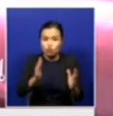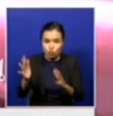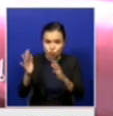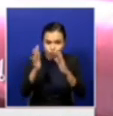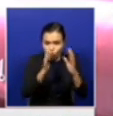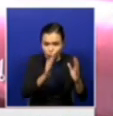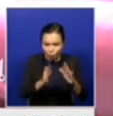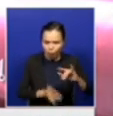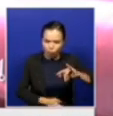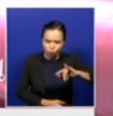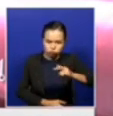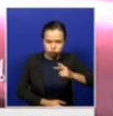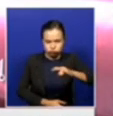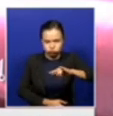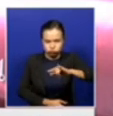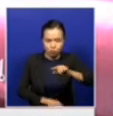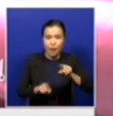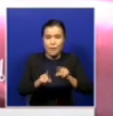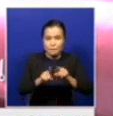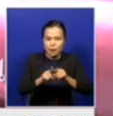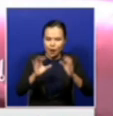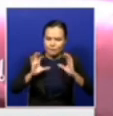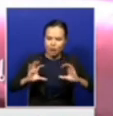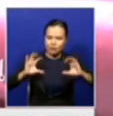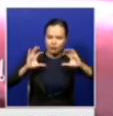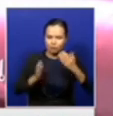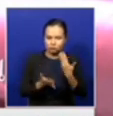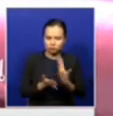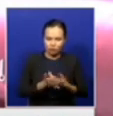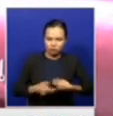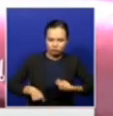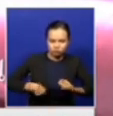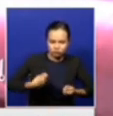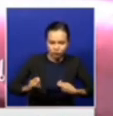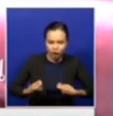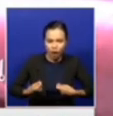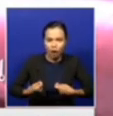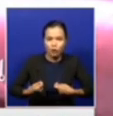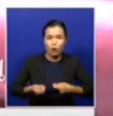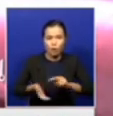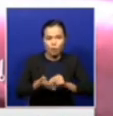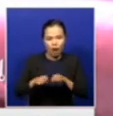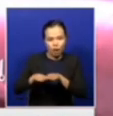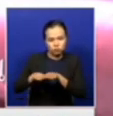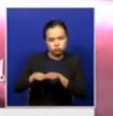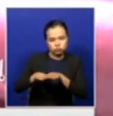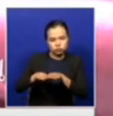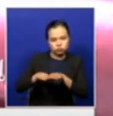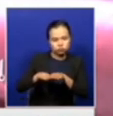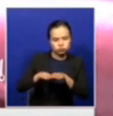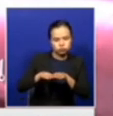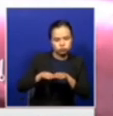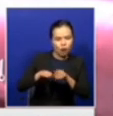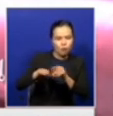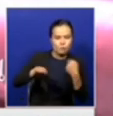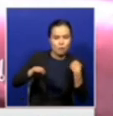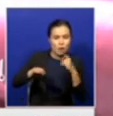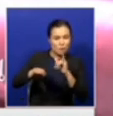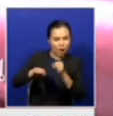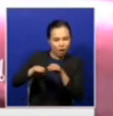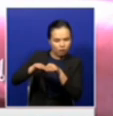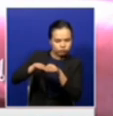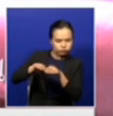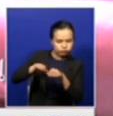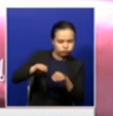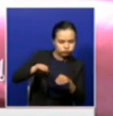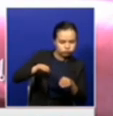าครัฐพยุงเครื่องบินลำนี้ให้ลอยอยู่แต่มันลอยอยู่ไม่นานหรอกครับเดี๋ยวมันจะต้องค่อยๆร่อนลงสุดท้ายก็หม่ง